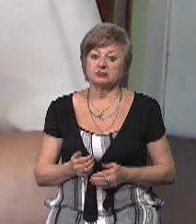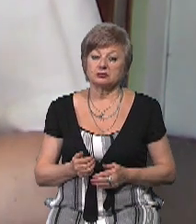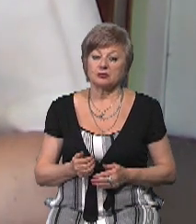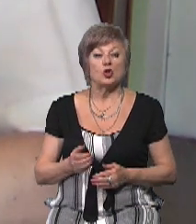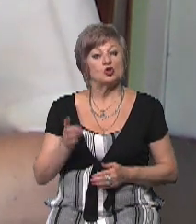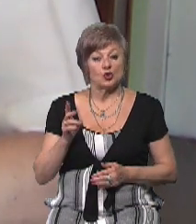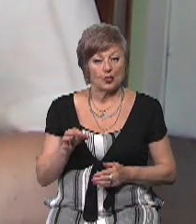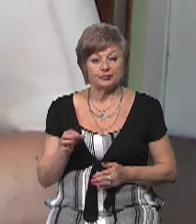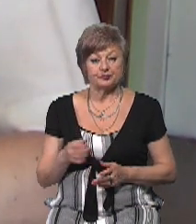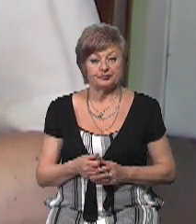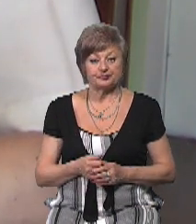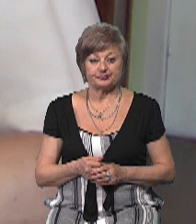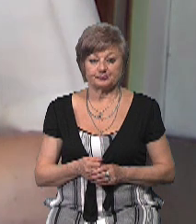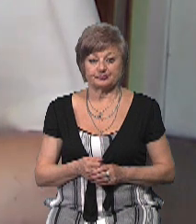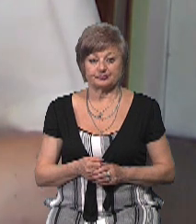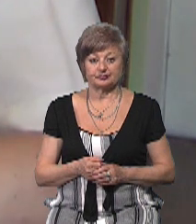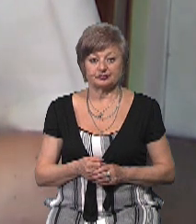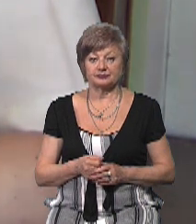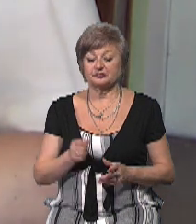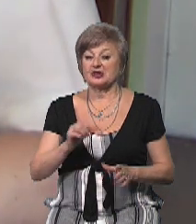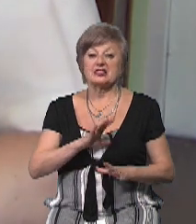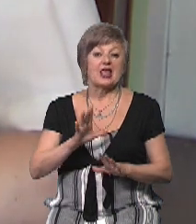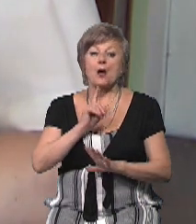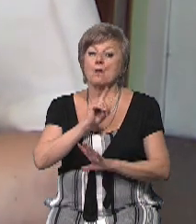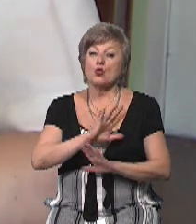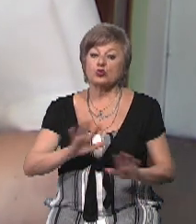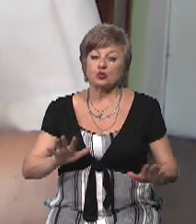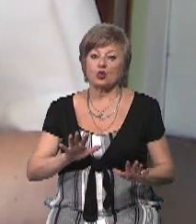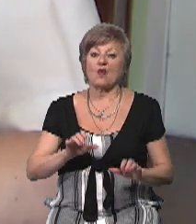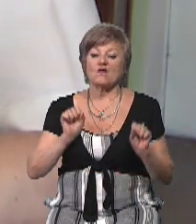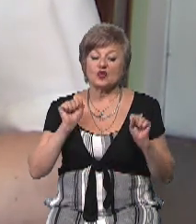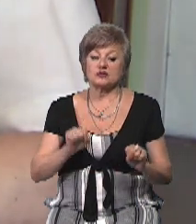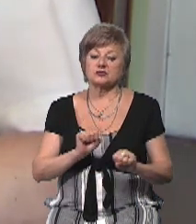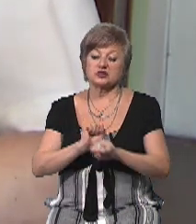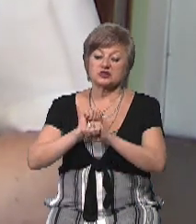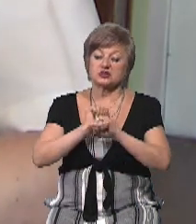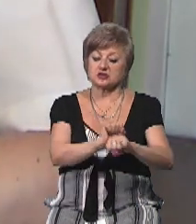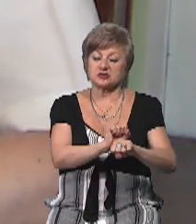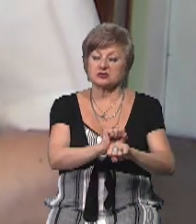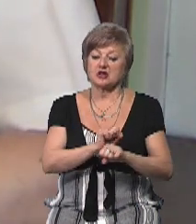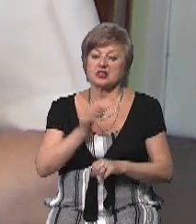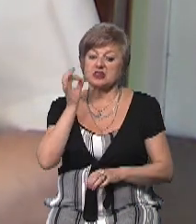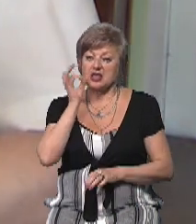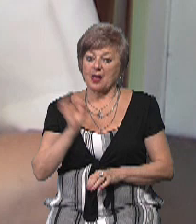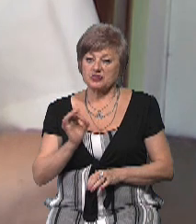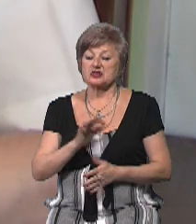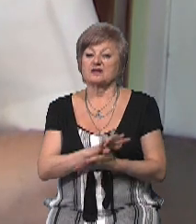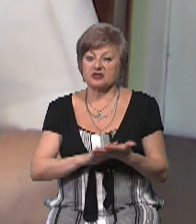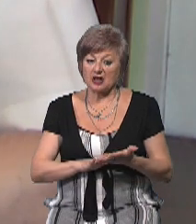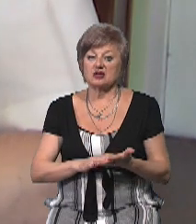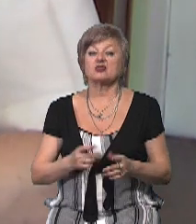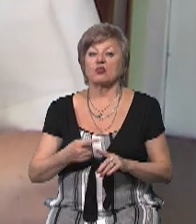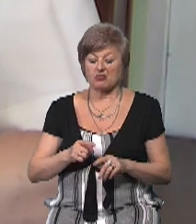Але ж не було можливості стримувати німців далі, тому для